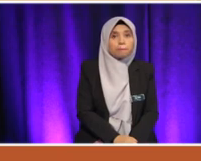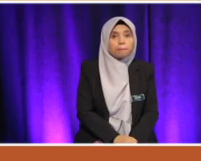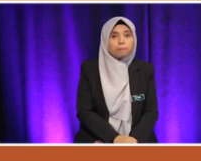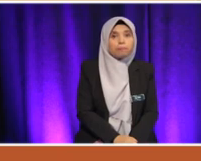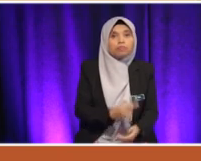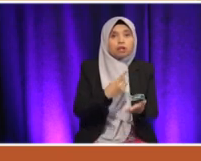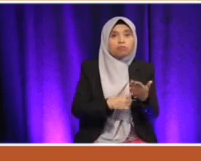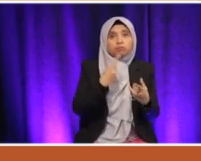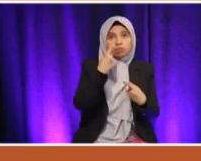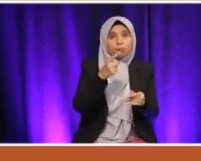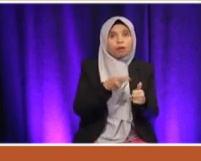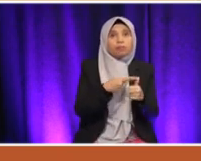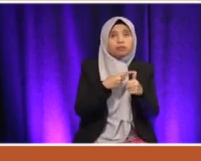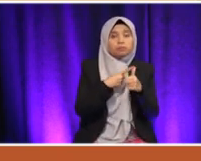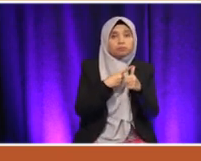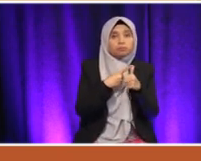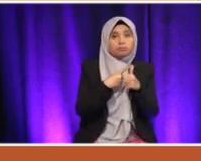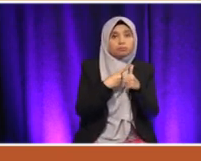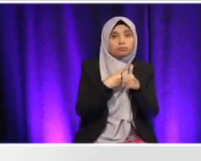yang pertama